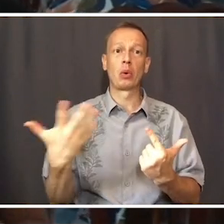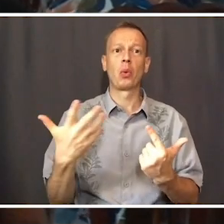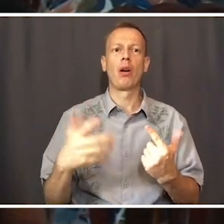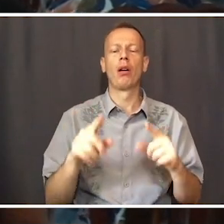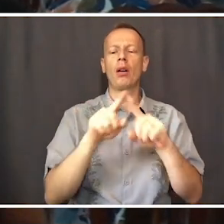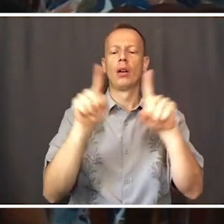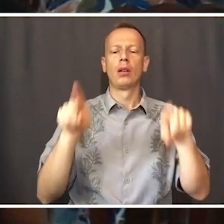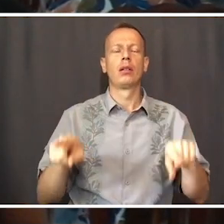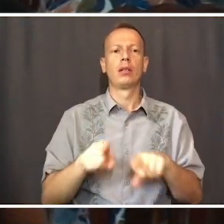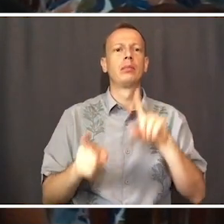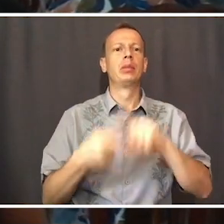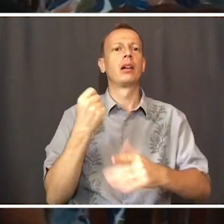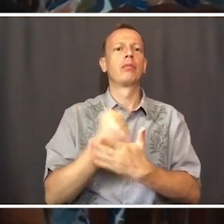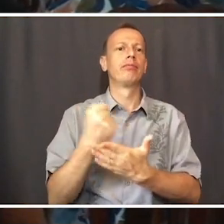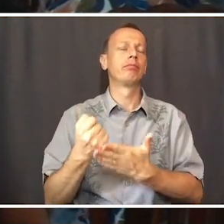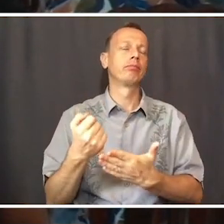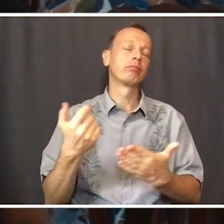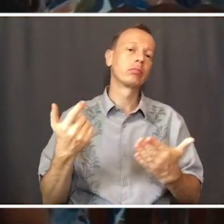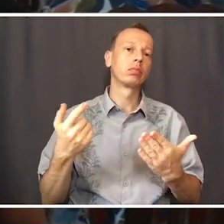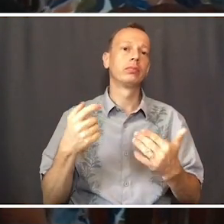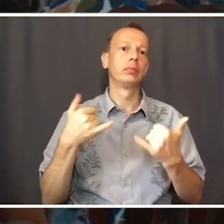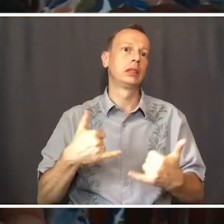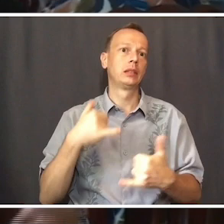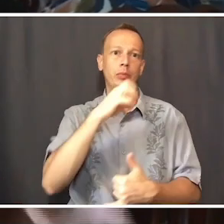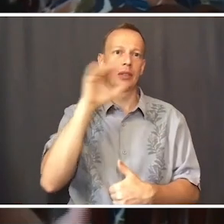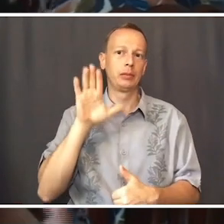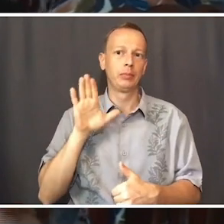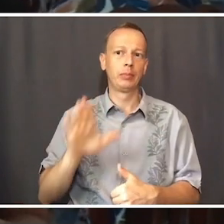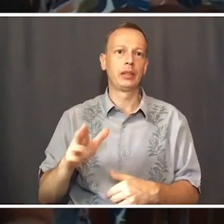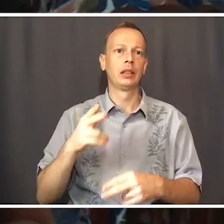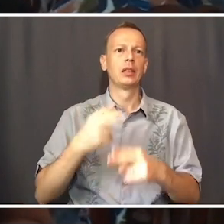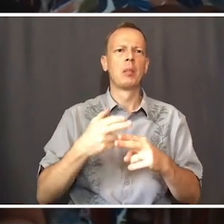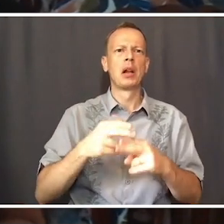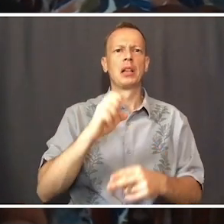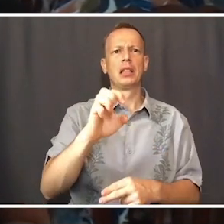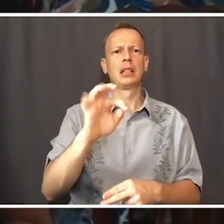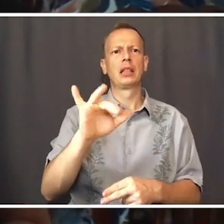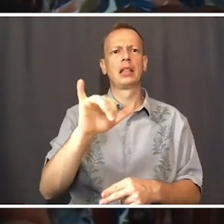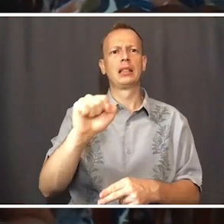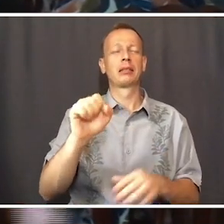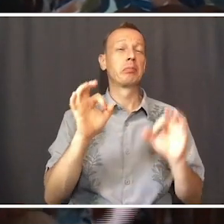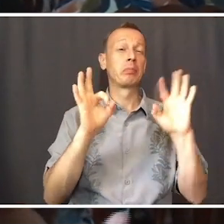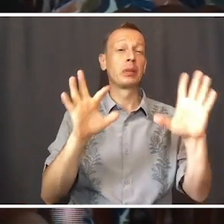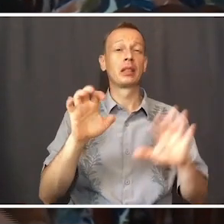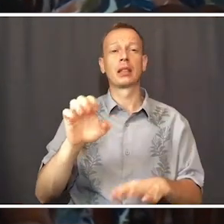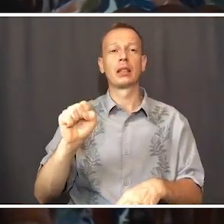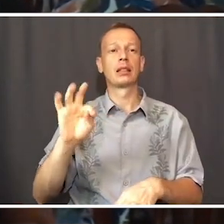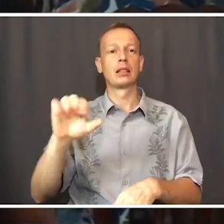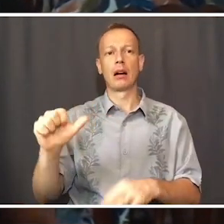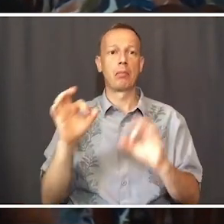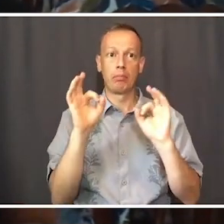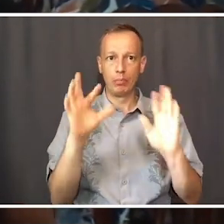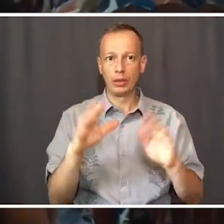d'ESTA version polynésienne appelée ETIS, dans lequel ils s'engageront